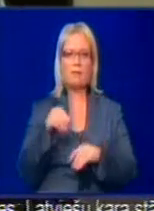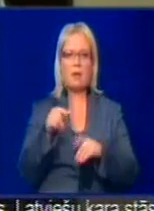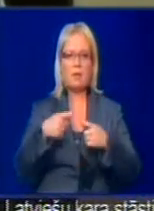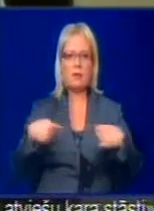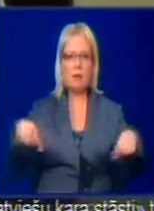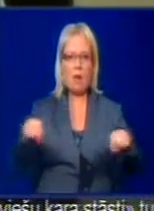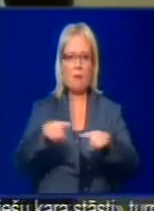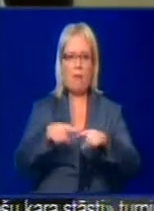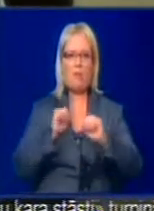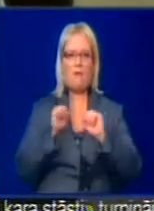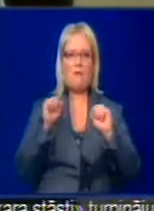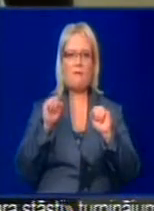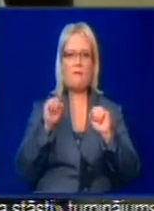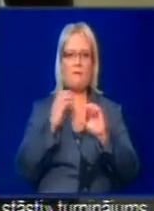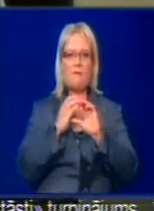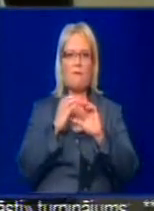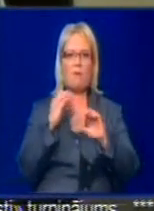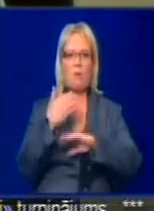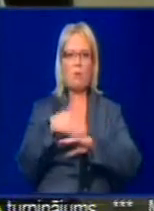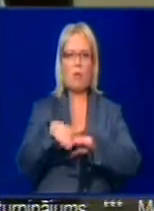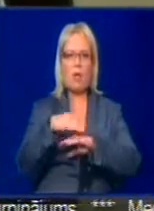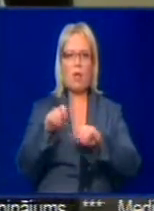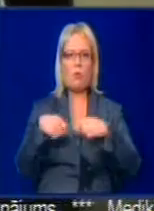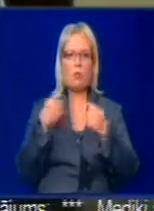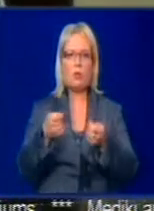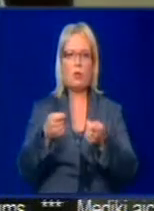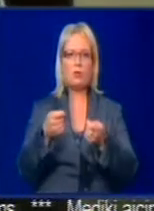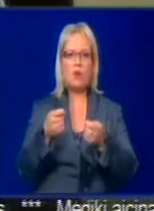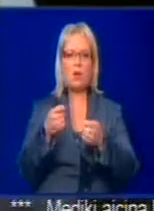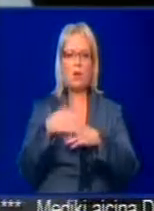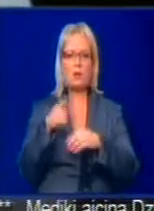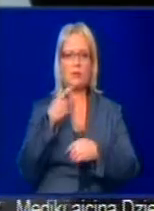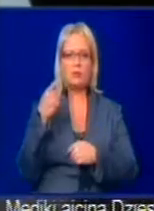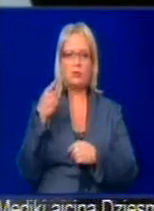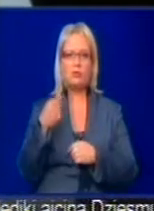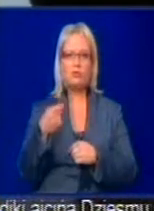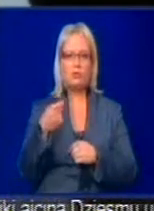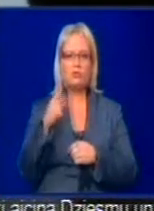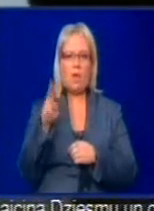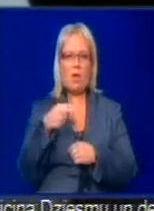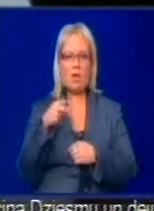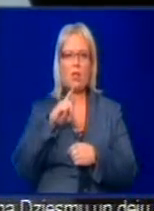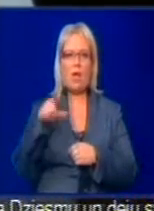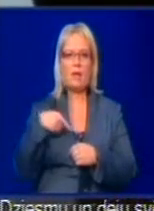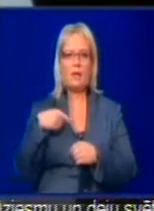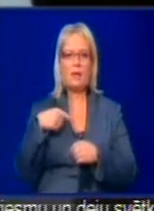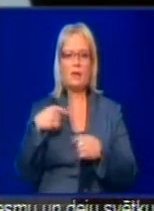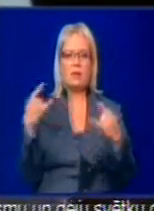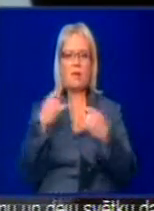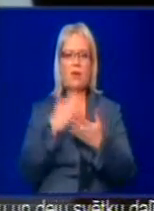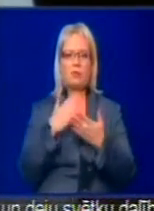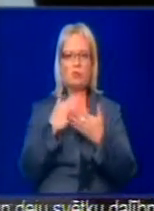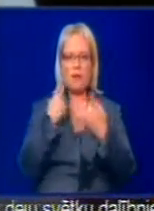gabala Varoņu ielā nodošanu nomā, un tas kukuls ir 100 000 eiro. Latvijas televīzijas rīcībā